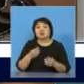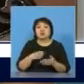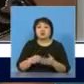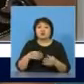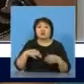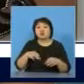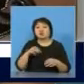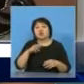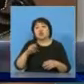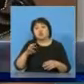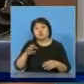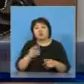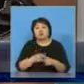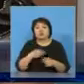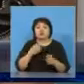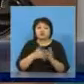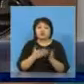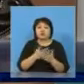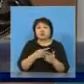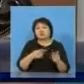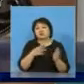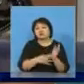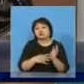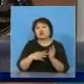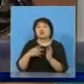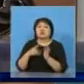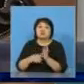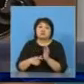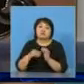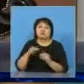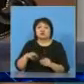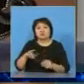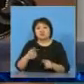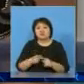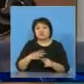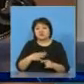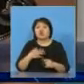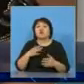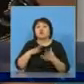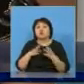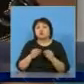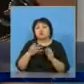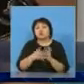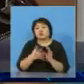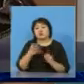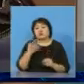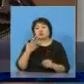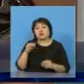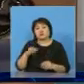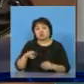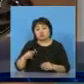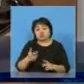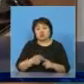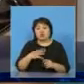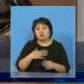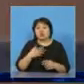приобрела машинки Джаноми. Они мне обошлись по-разному. Одна в 90, другая в 70 тысяч тенге. В общем, на все потратила 505 тысяч